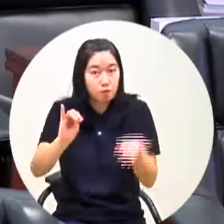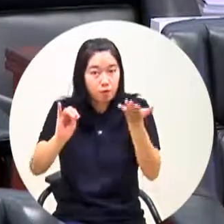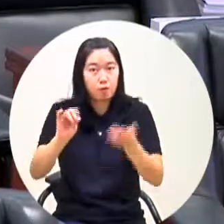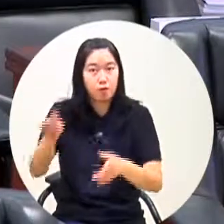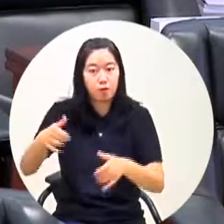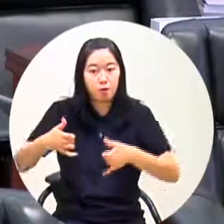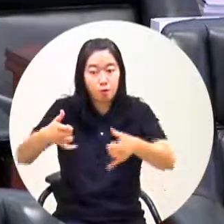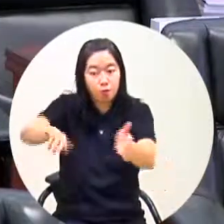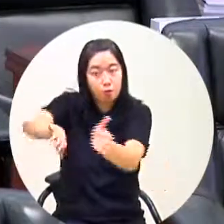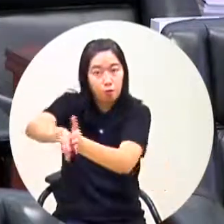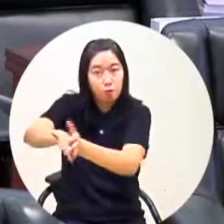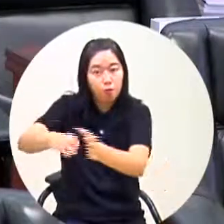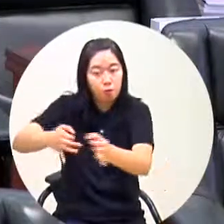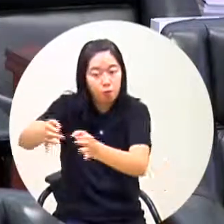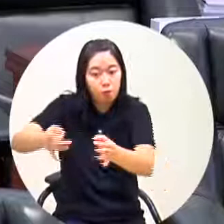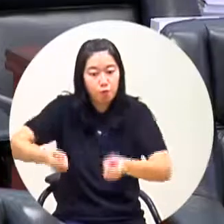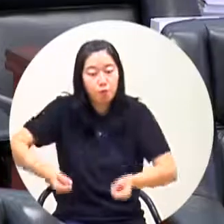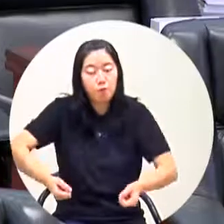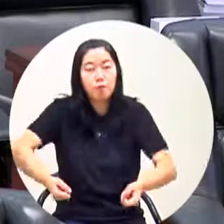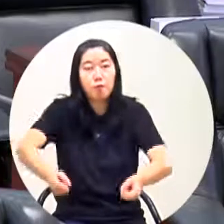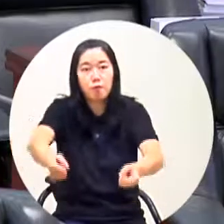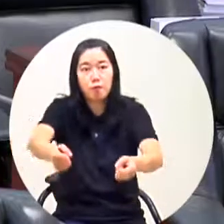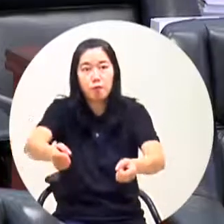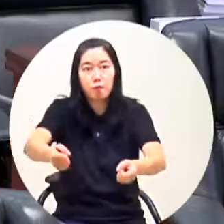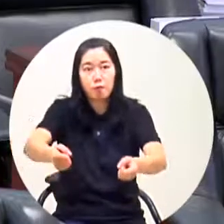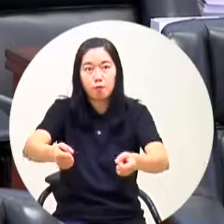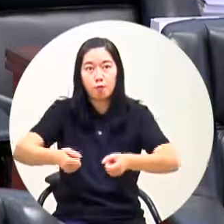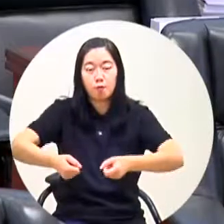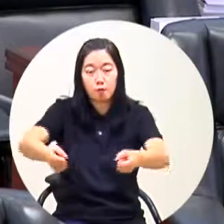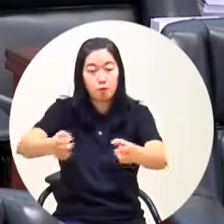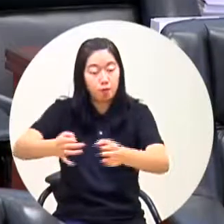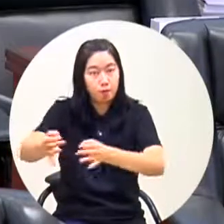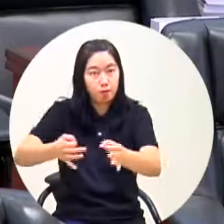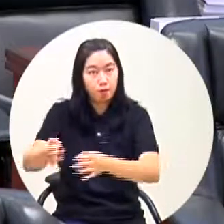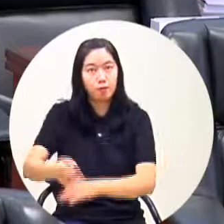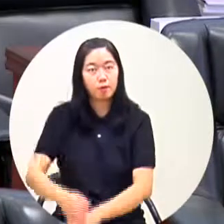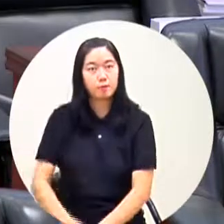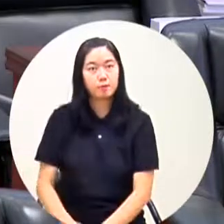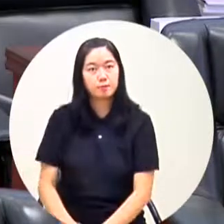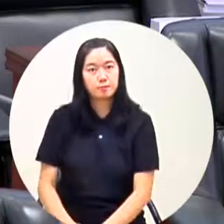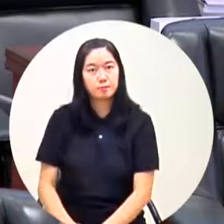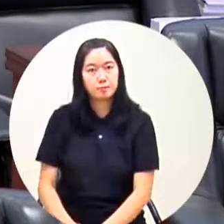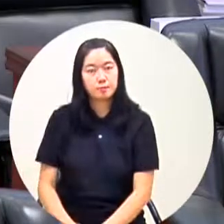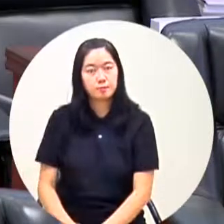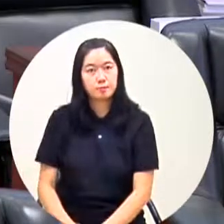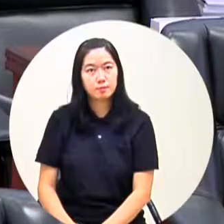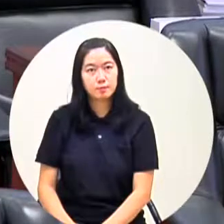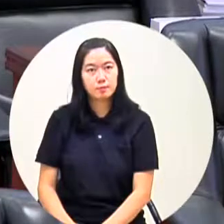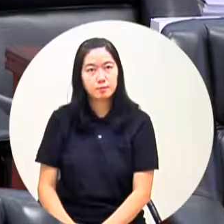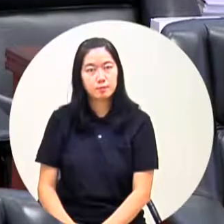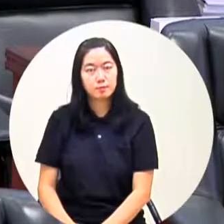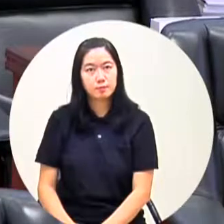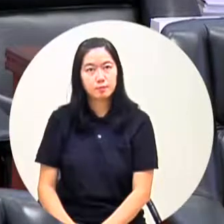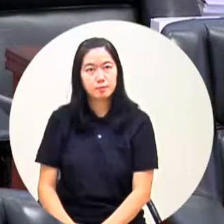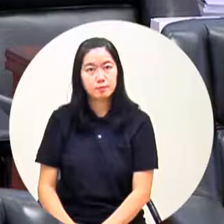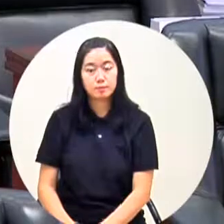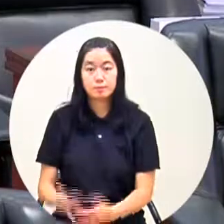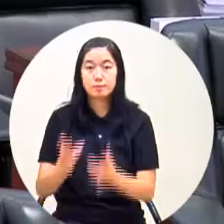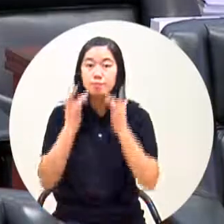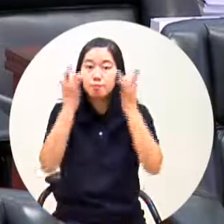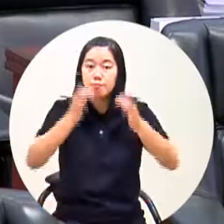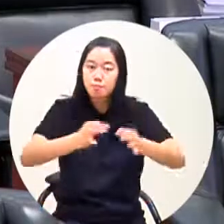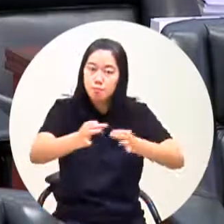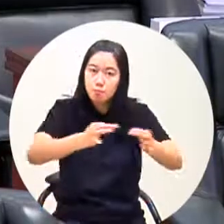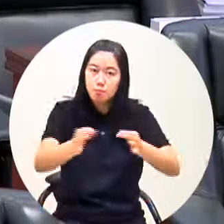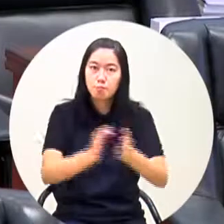的用餐车这些早餐店还有一些我们的菜市场的一些蛋